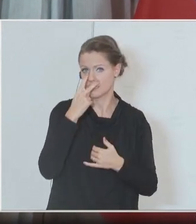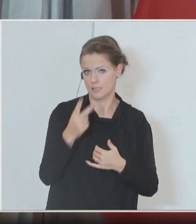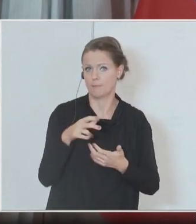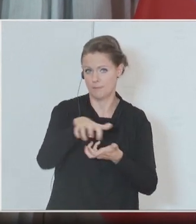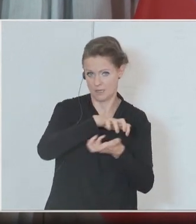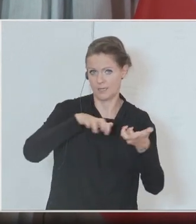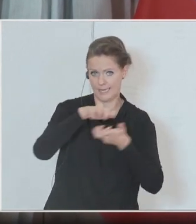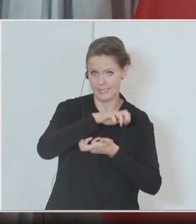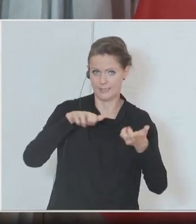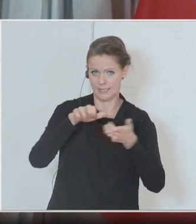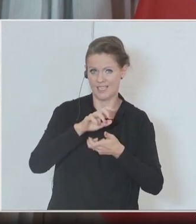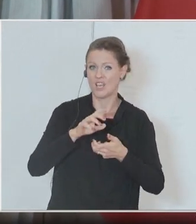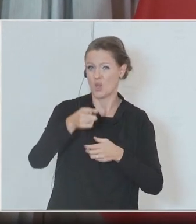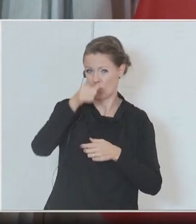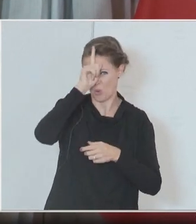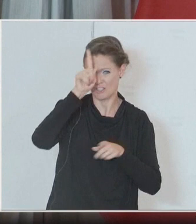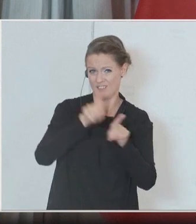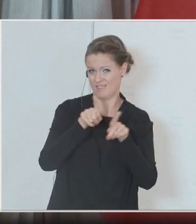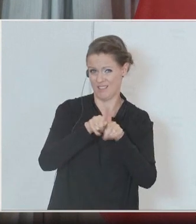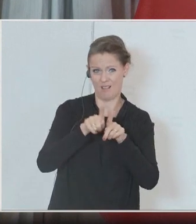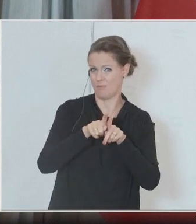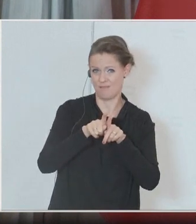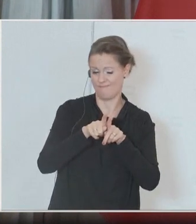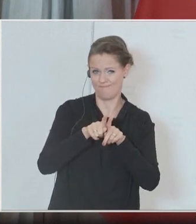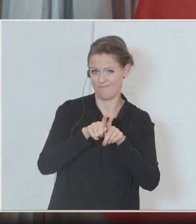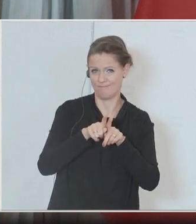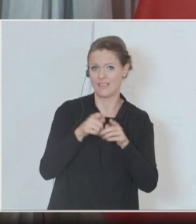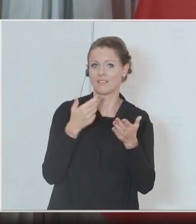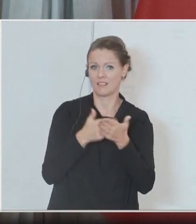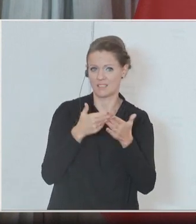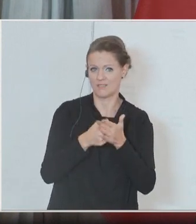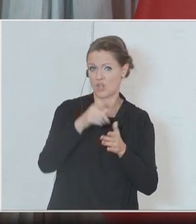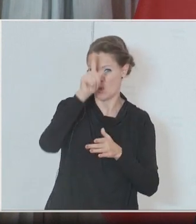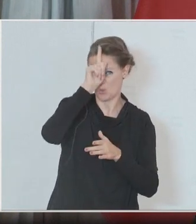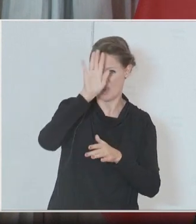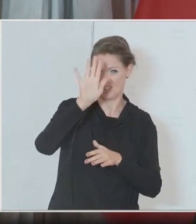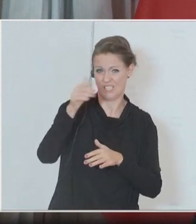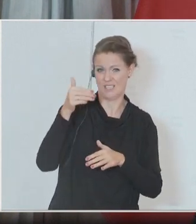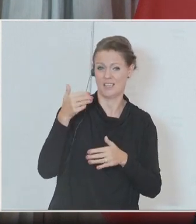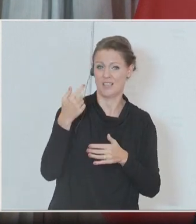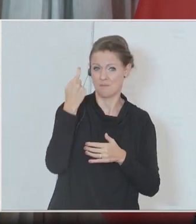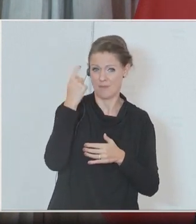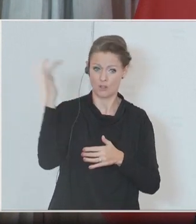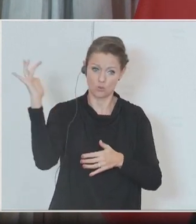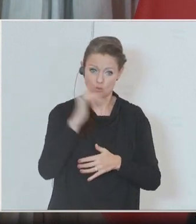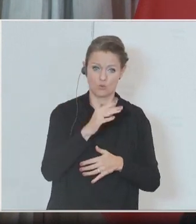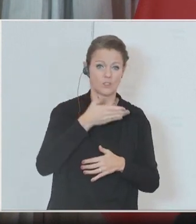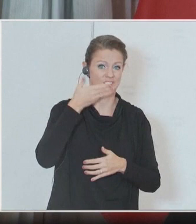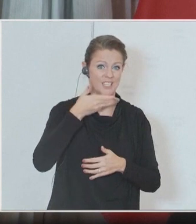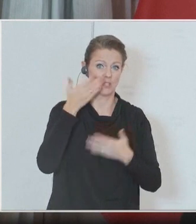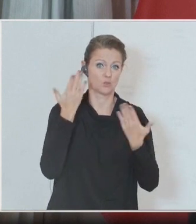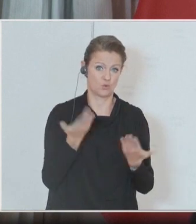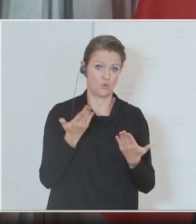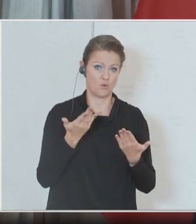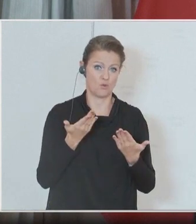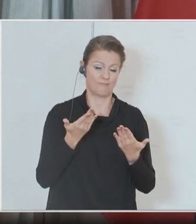Nehammer, sono misure che dipendono da un effetto domino. Ecco perché bisogna reagire prima che reagiscono i trafficanti di esseri umani